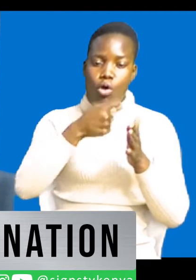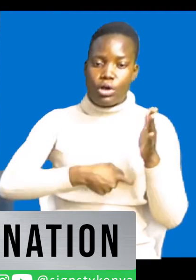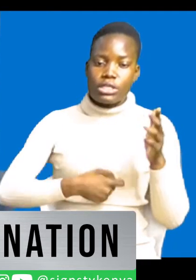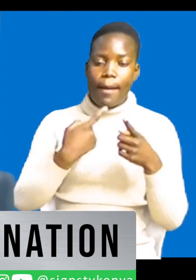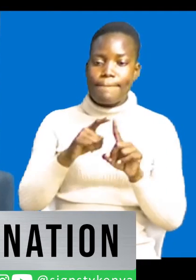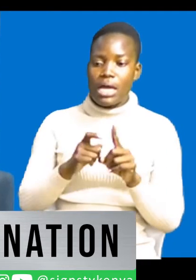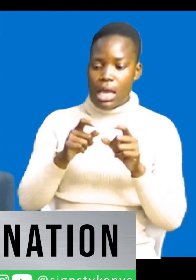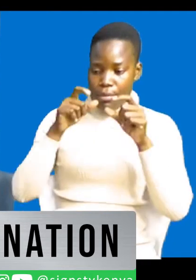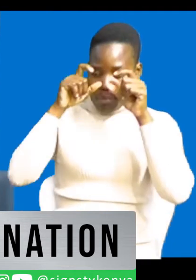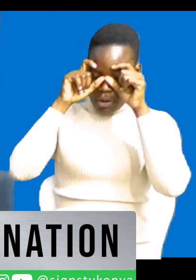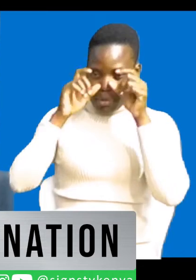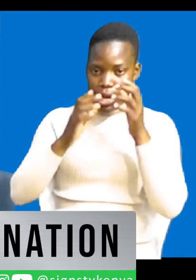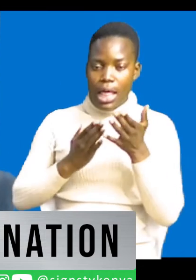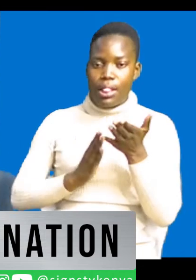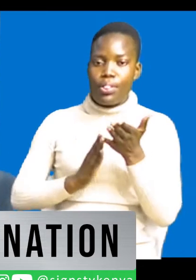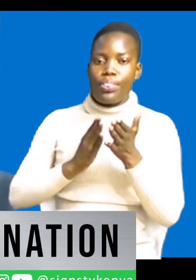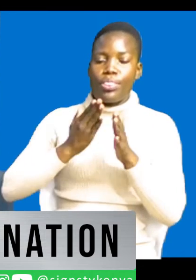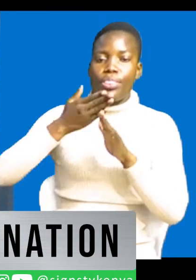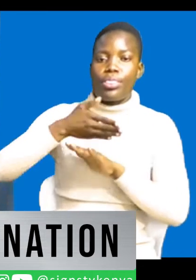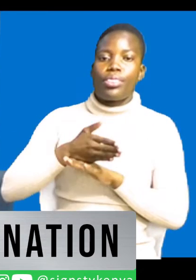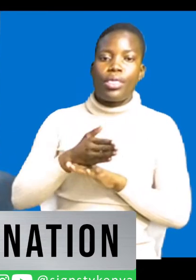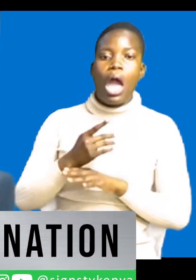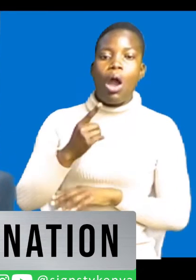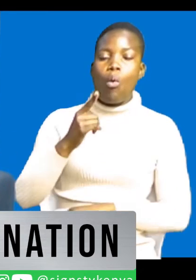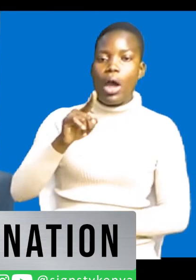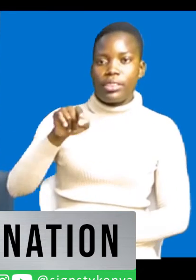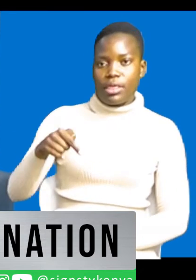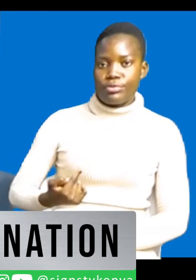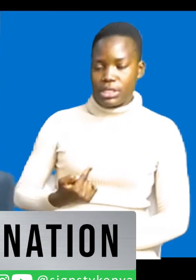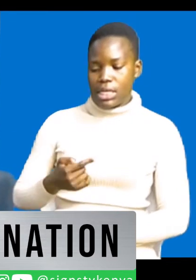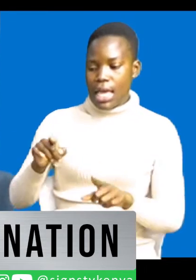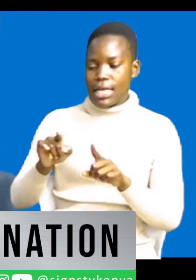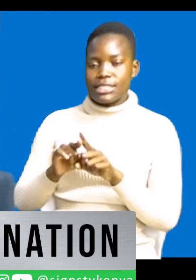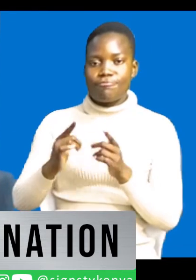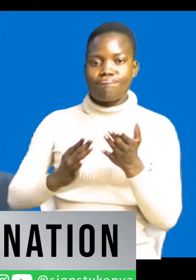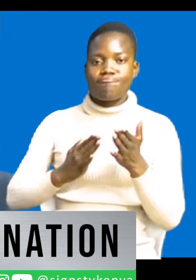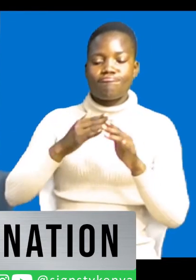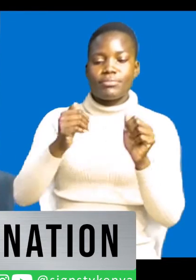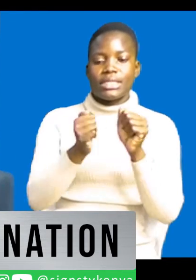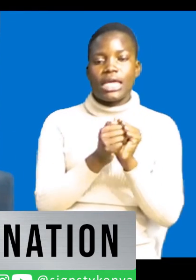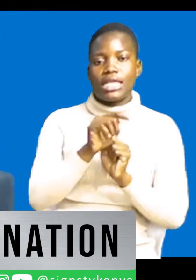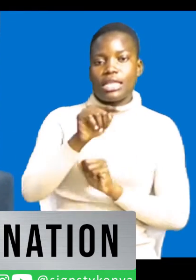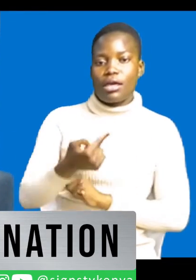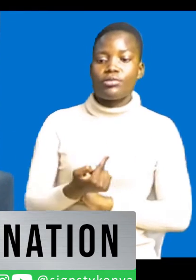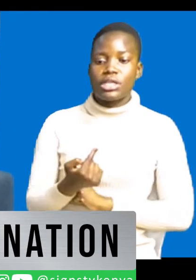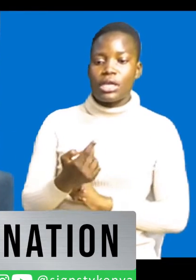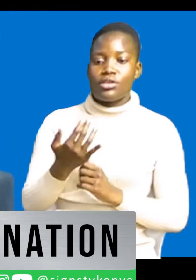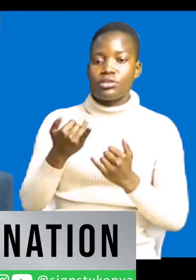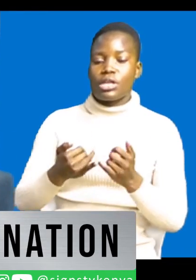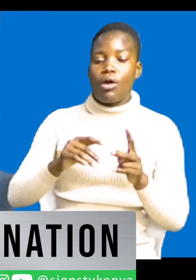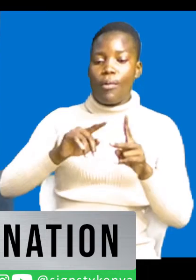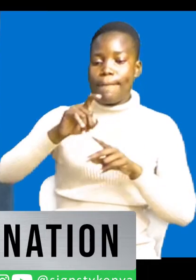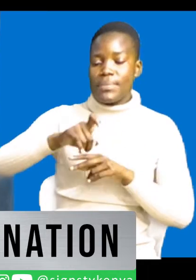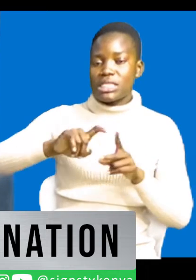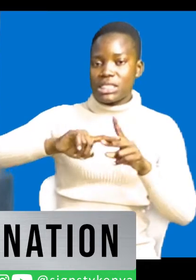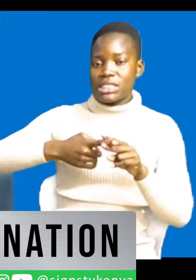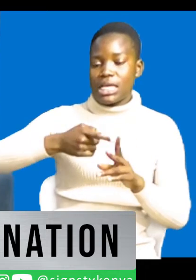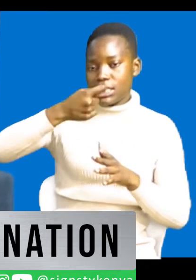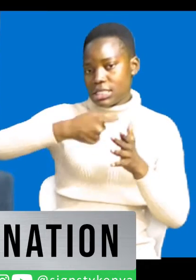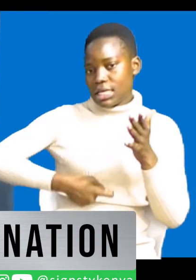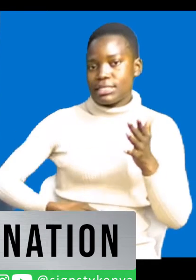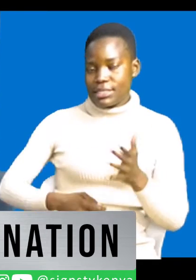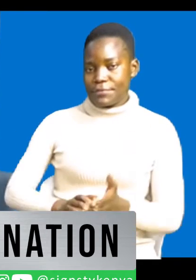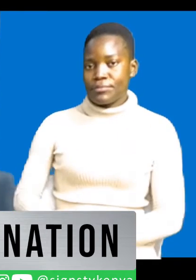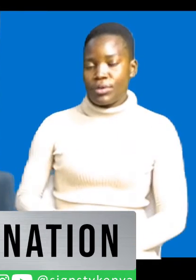miwani yako ikianza kuenda inaingia 1000, inapanda inaingia 10,000. Now we should start taxing you going